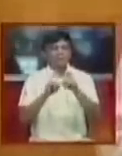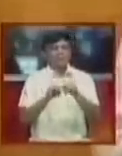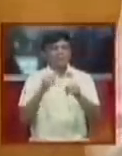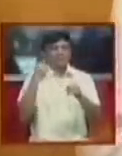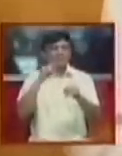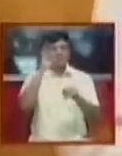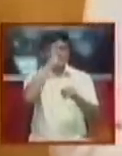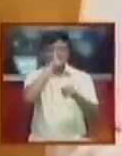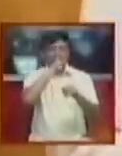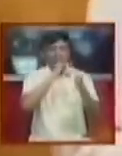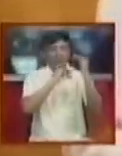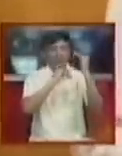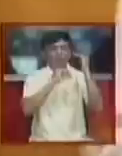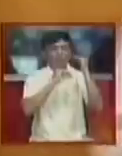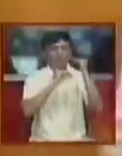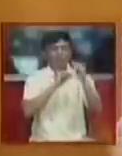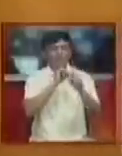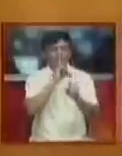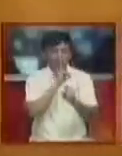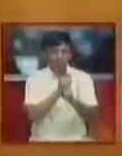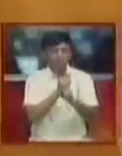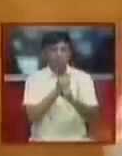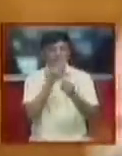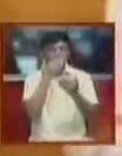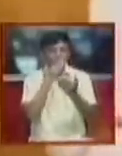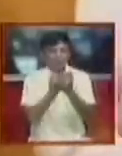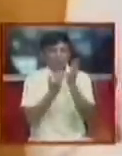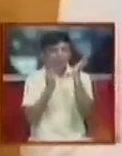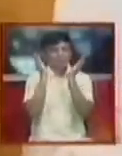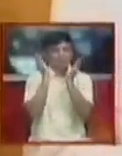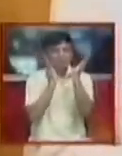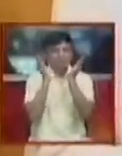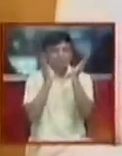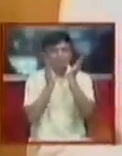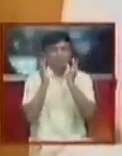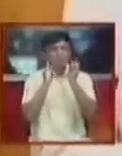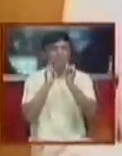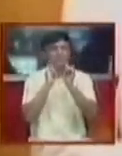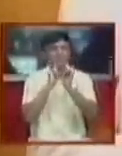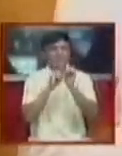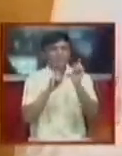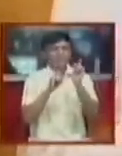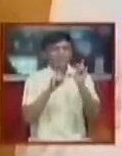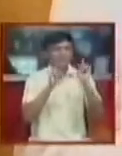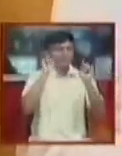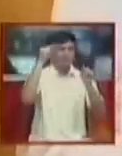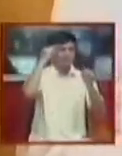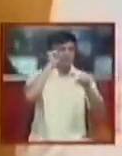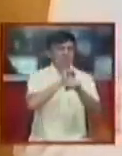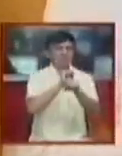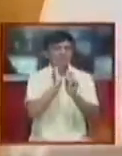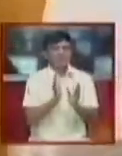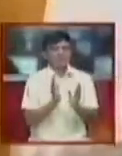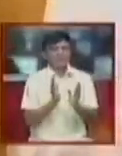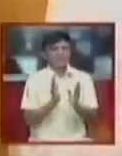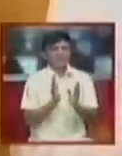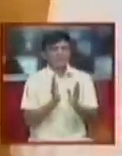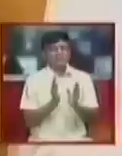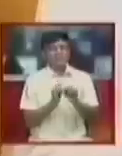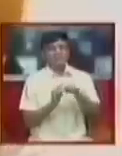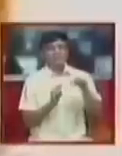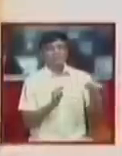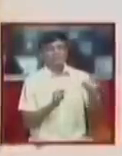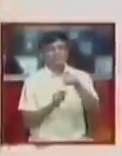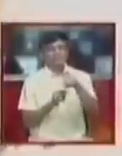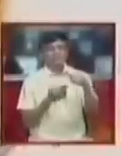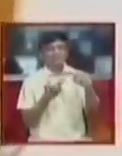ito sa Pilipinong umaasa sa tapat at mahusay na serbisyo mula sa lingkod bayan. At umaasang sila at sila